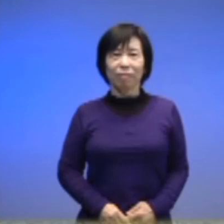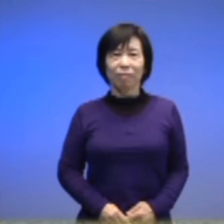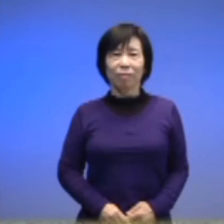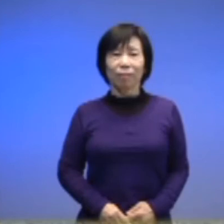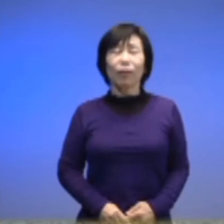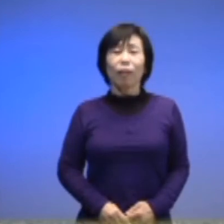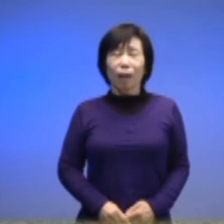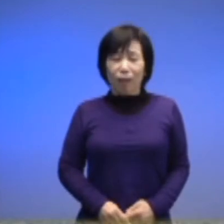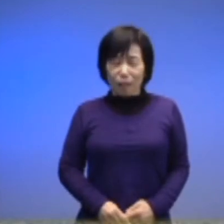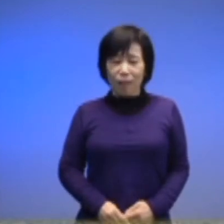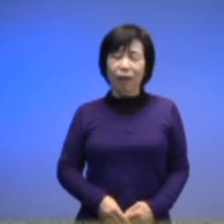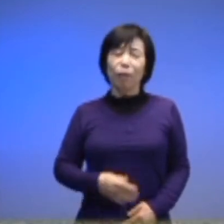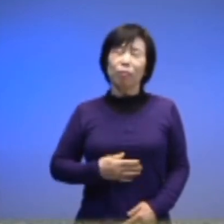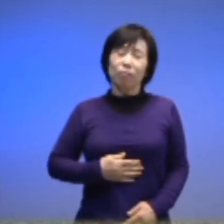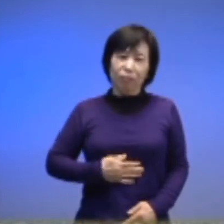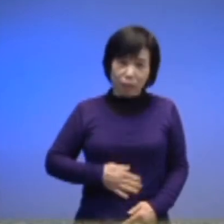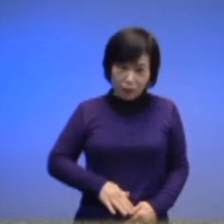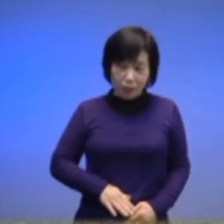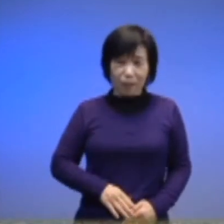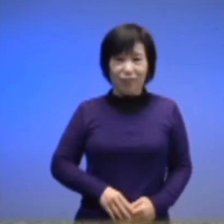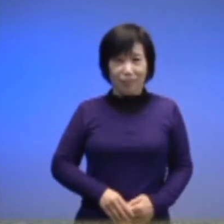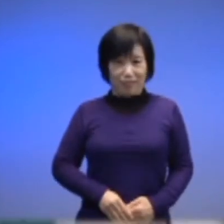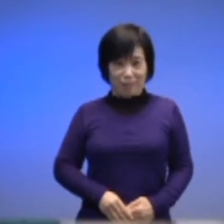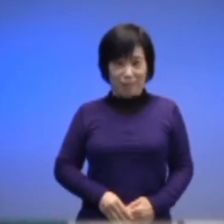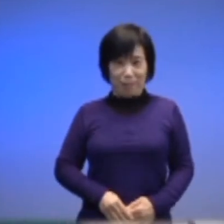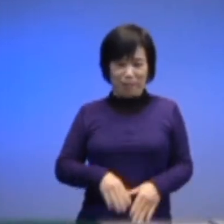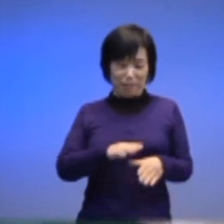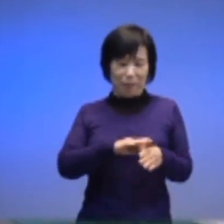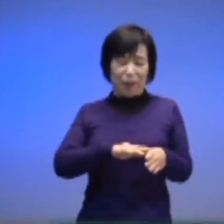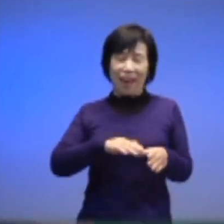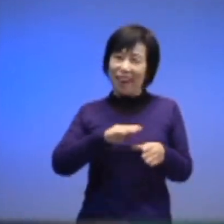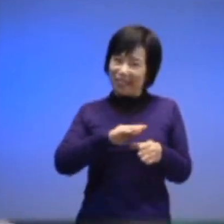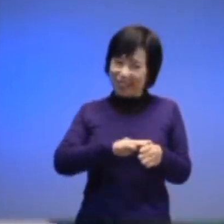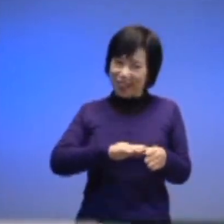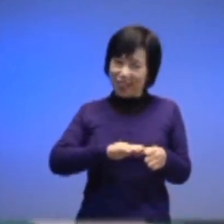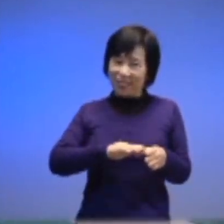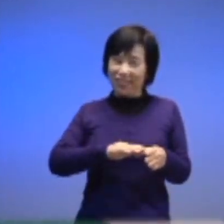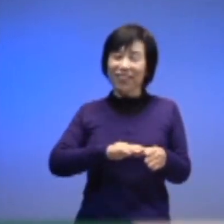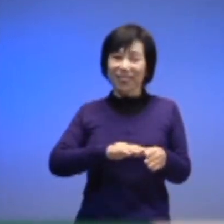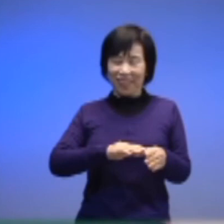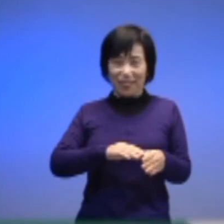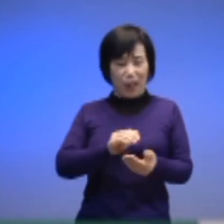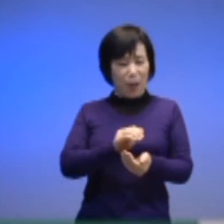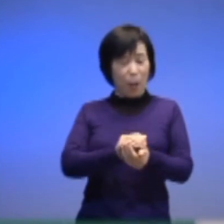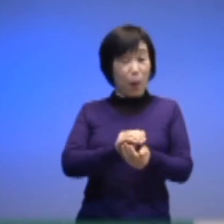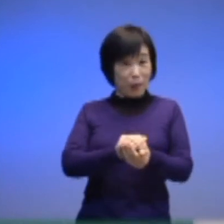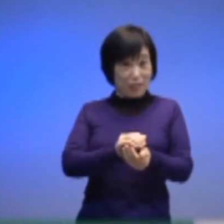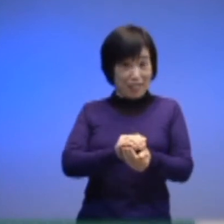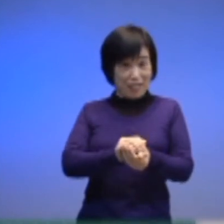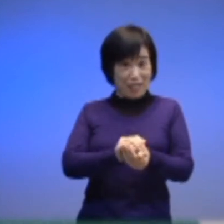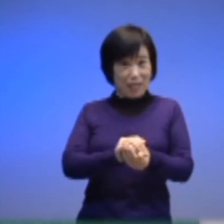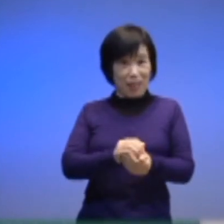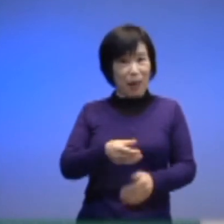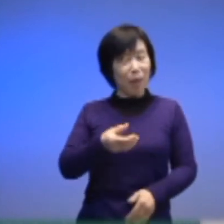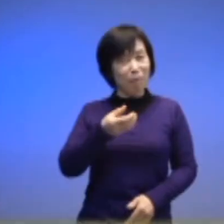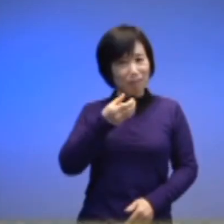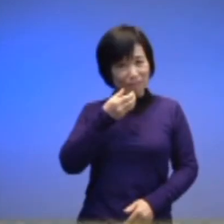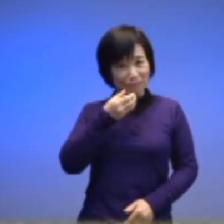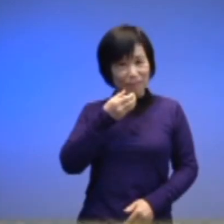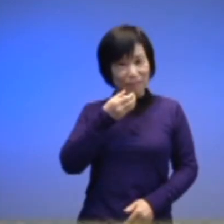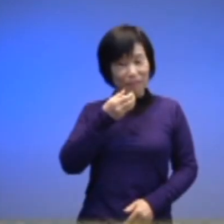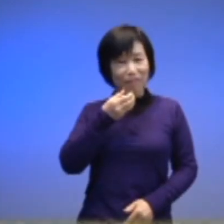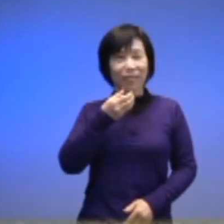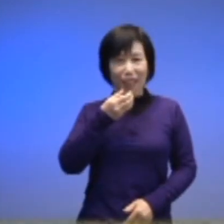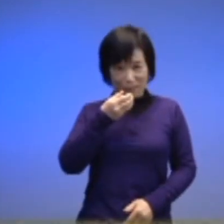あーお腹空いた。じゃあお弁当を食べようっと。じゃあいただき